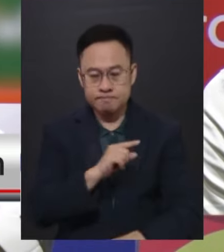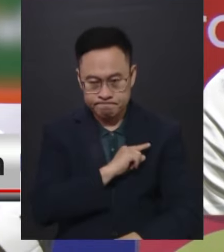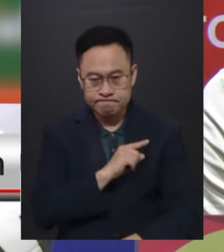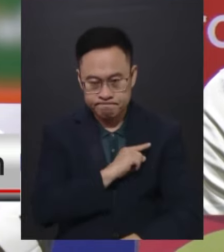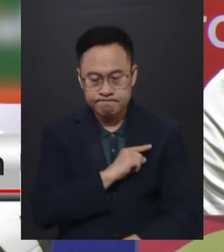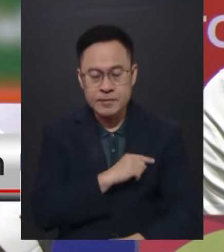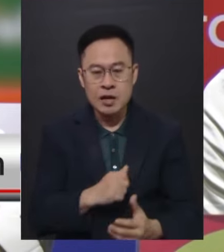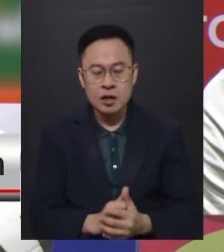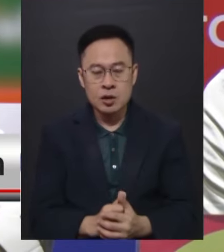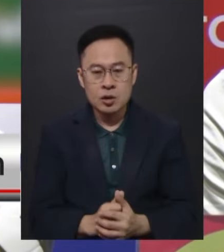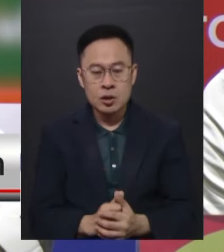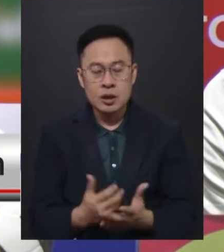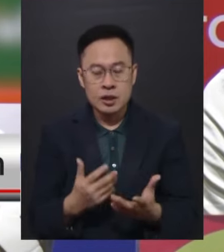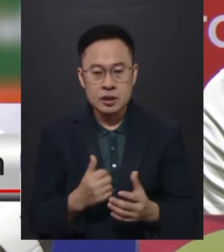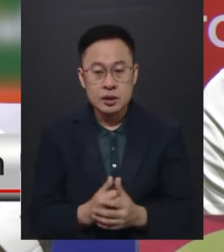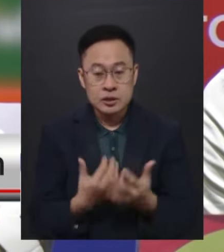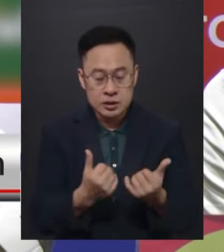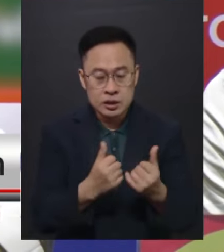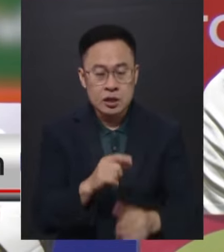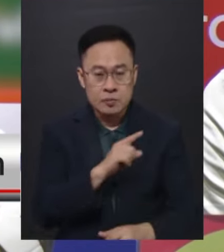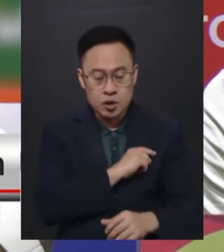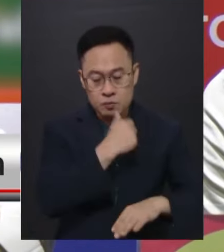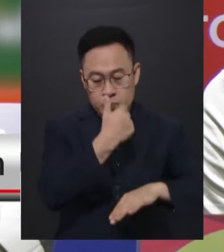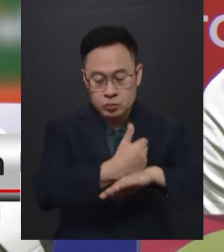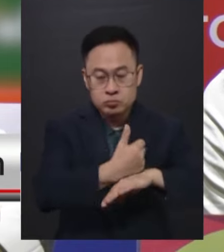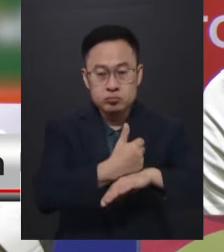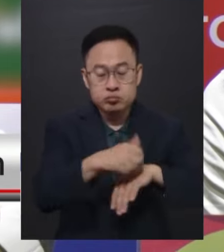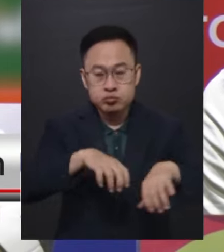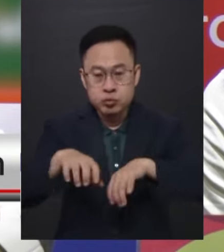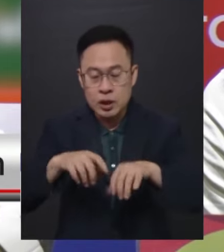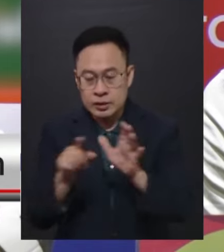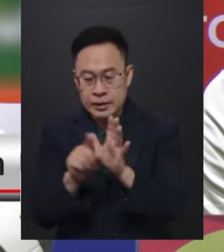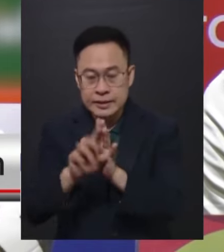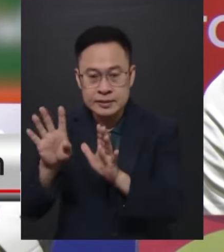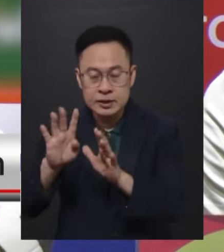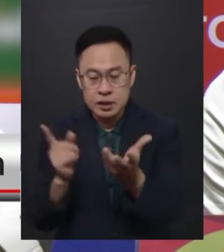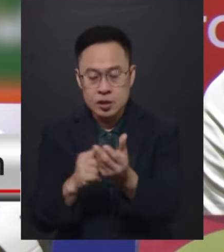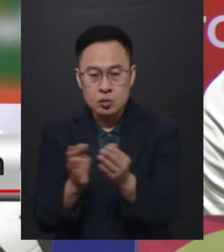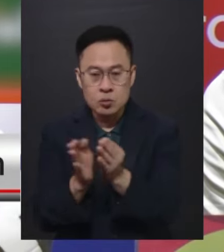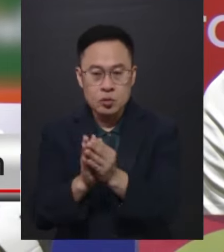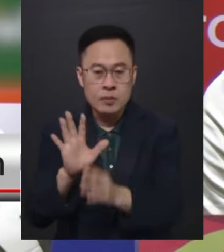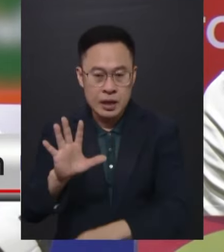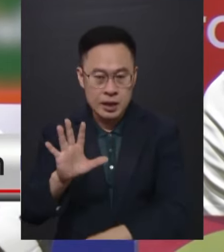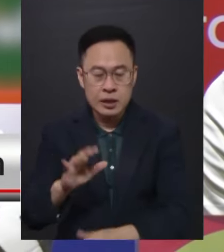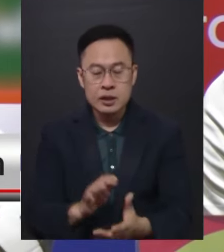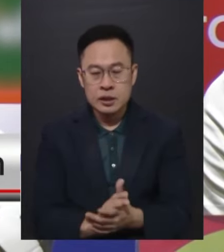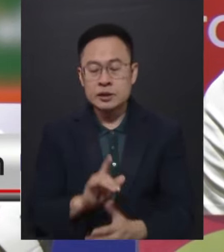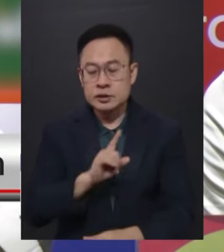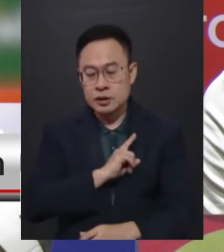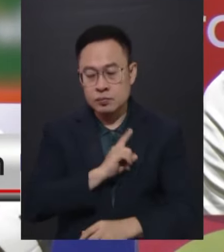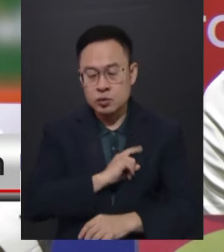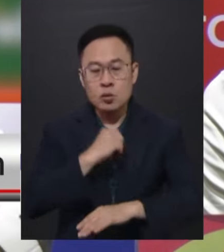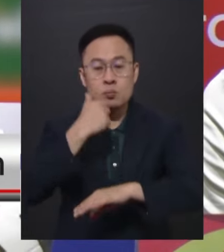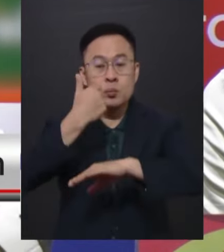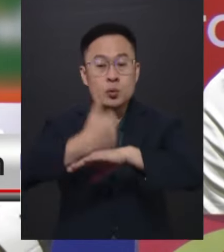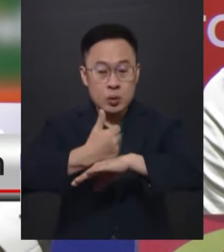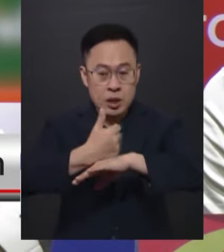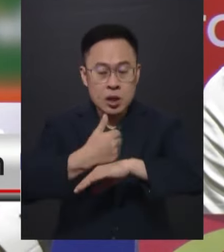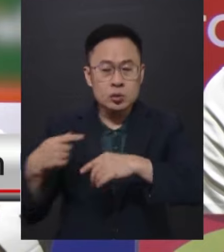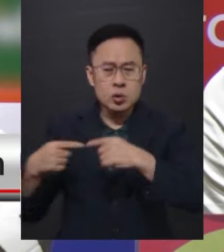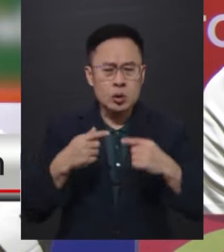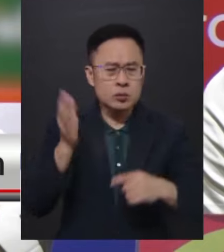บได้5แต้มจาก4เกมในทัวร์นาเมนต์นี้ชี้แจงถึงเป้าหมายหลังจากเข้ามารับหน้าที่ต่อจากมาโนโพลกิ้ง